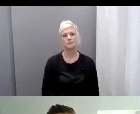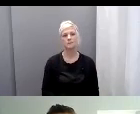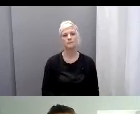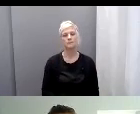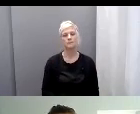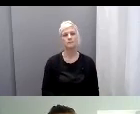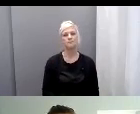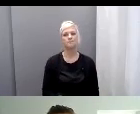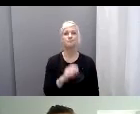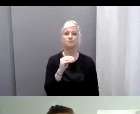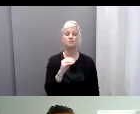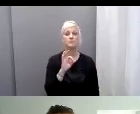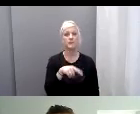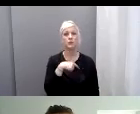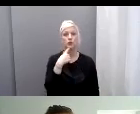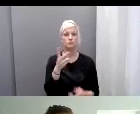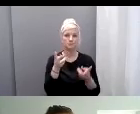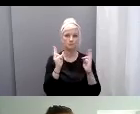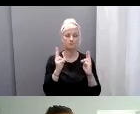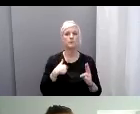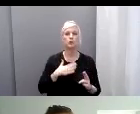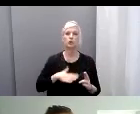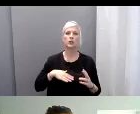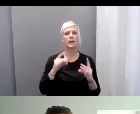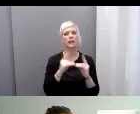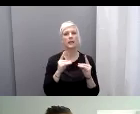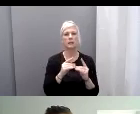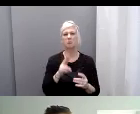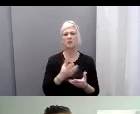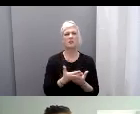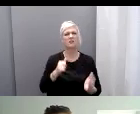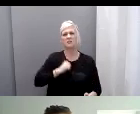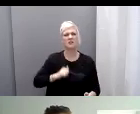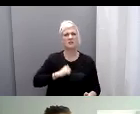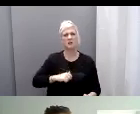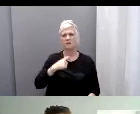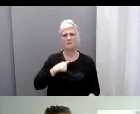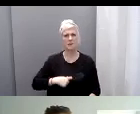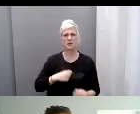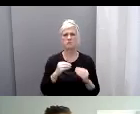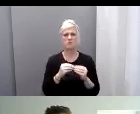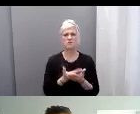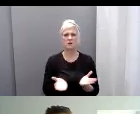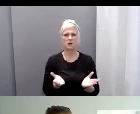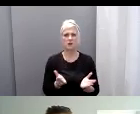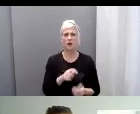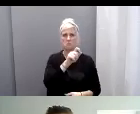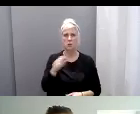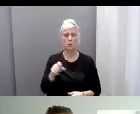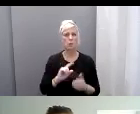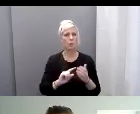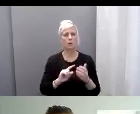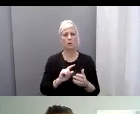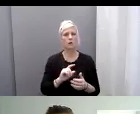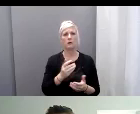Och han sa att jag tycker nog dating är i praktiken otillgängligt för mig. Personer är för ovana vid att bemöta någon